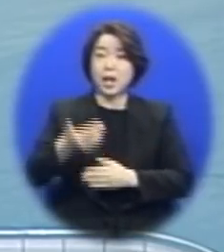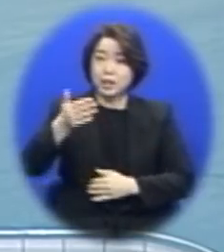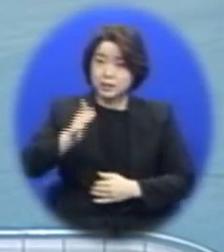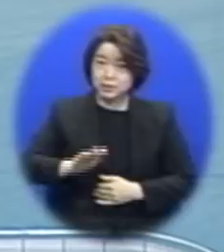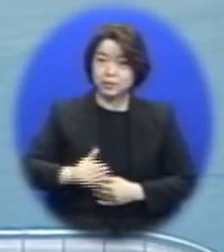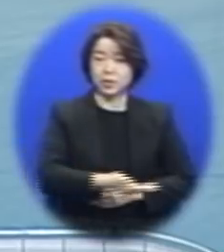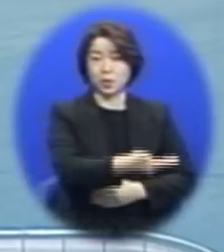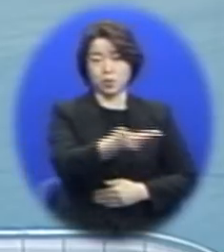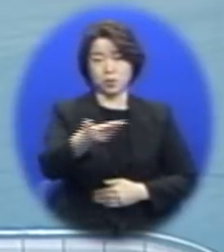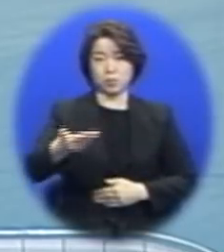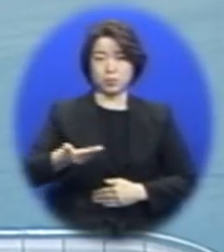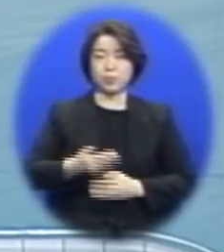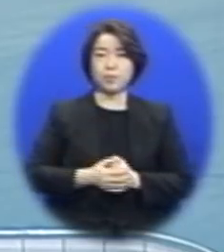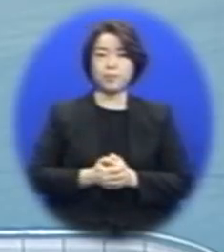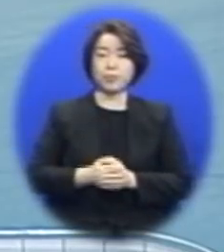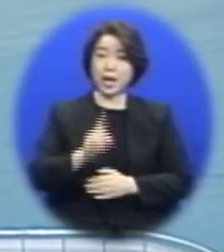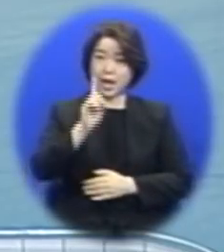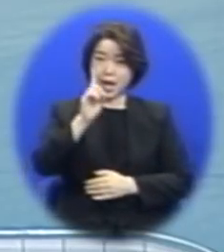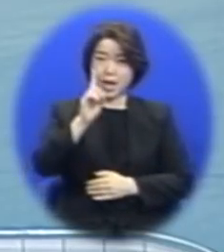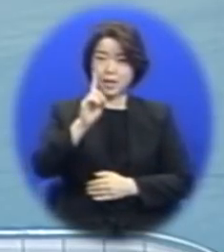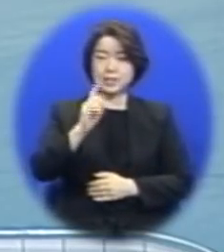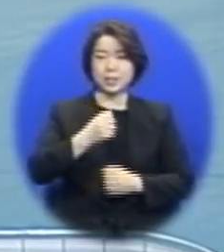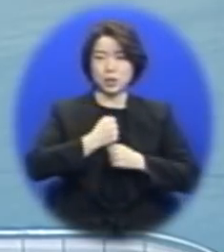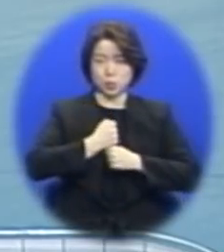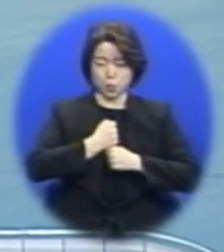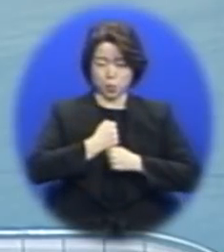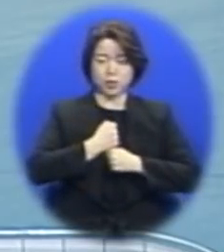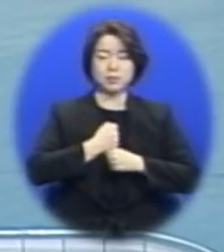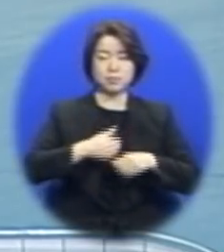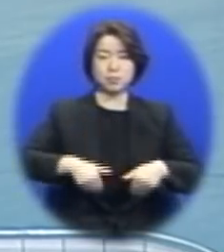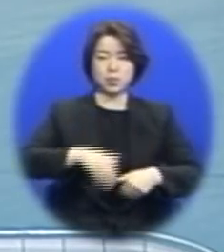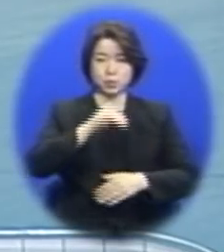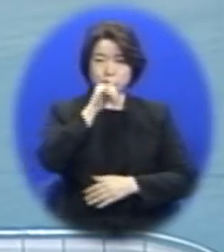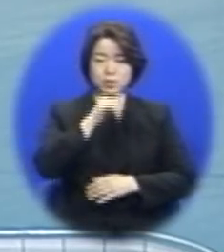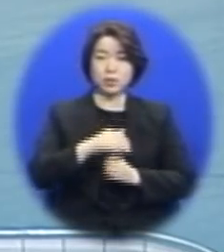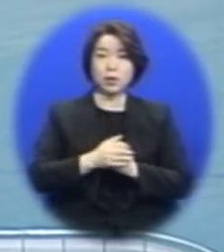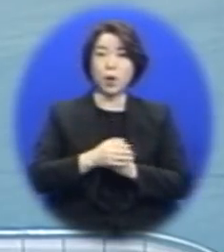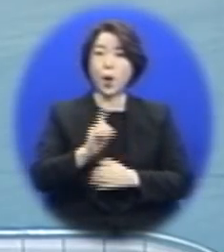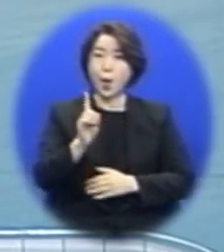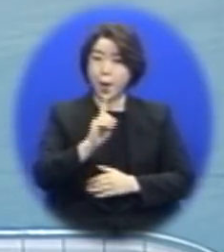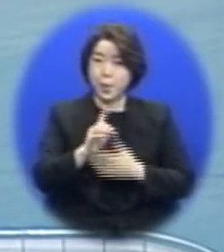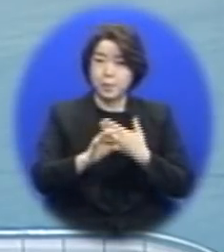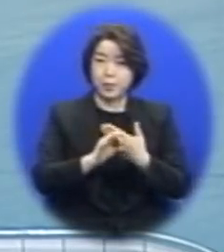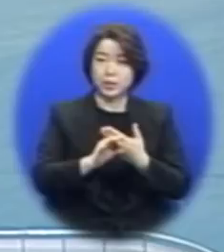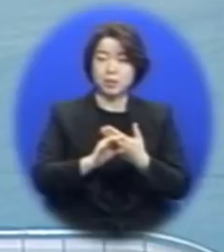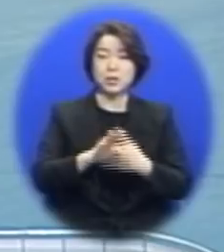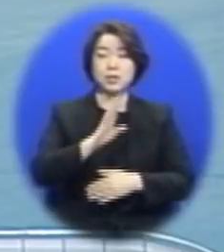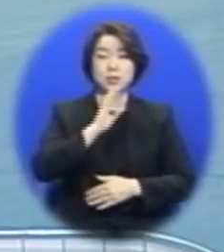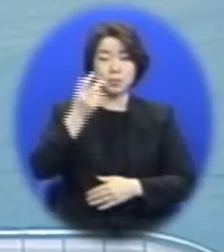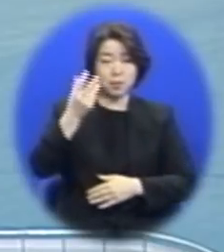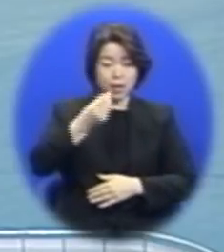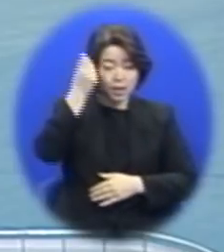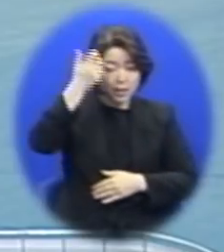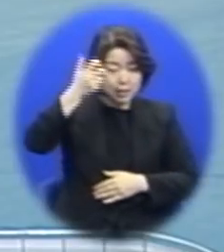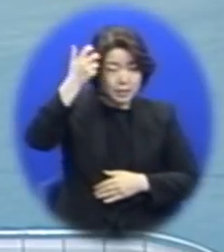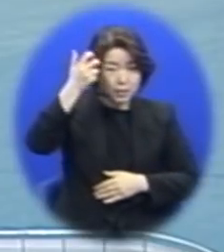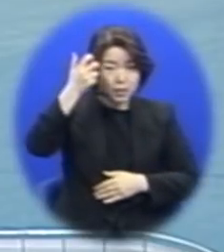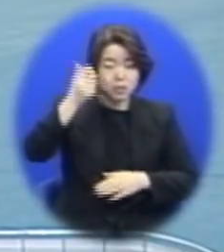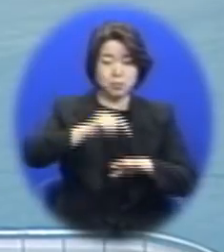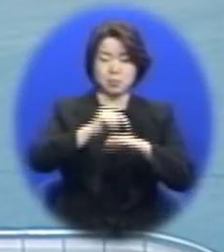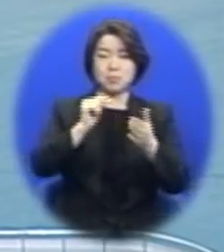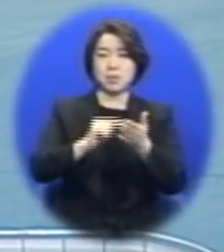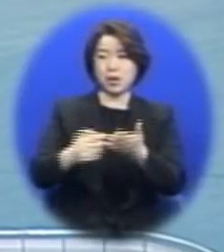여러분 한 가지 조심해야 할 것이 있습니다. 그것은 정말 성령님을 마음에 모신